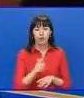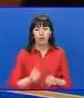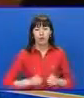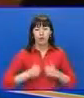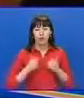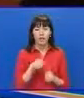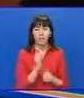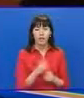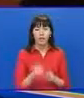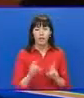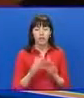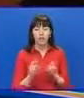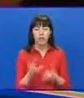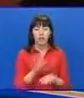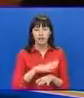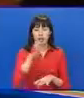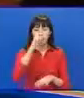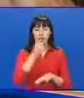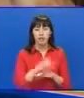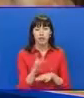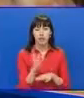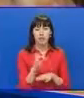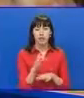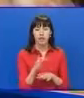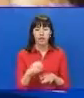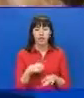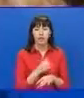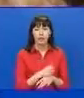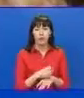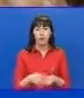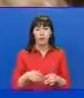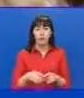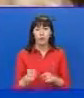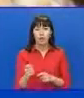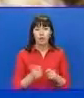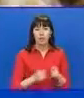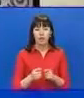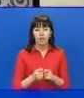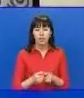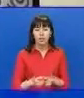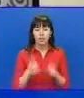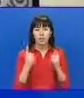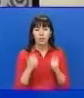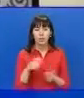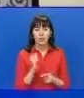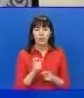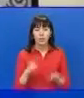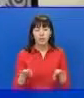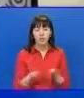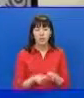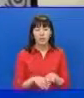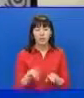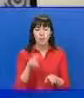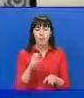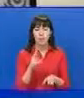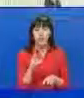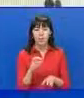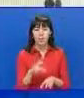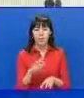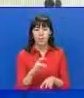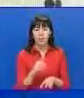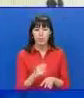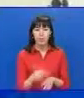атап өтті. Елбасымыз Нұрсұлтан Назарбаевты өз заманының заңғар перзентіне теңеді. Ал абайтанушы белгілі ғалым Мекемтас Мырзахметов